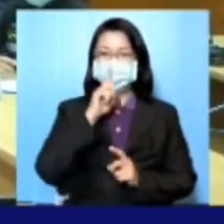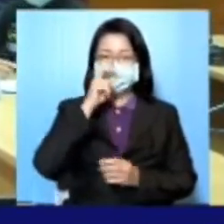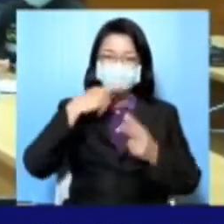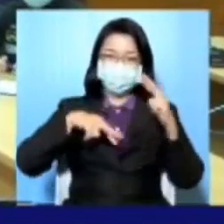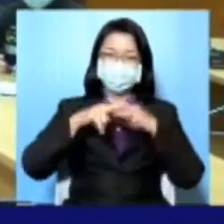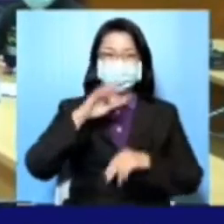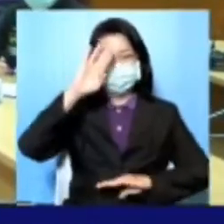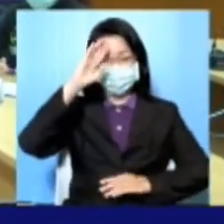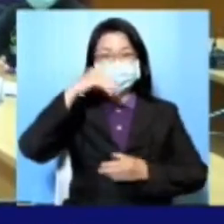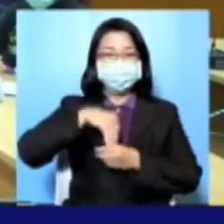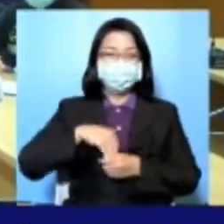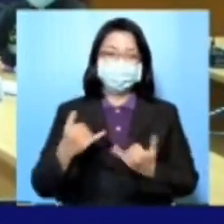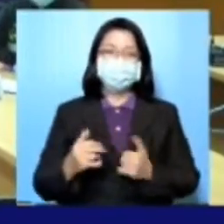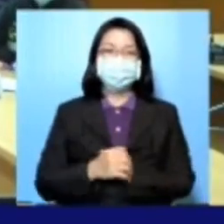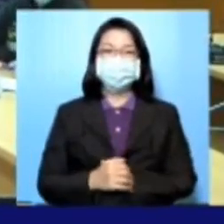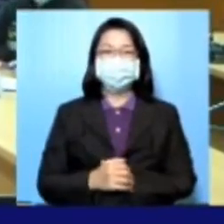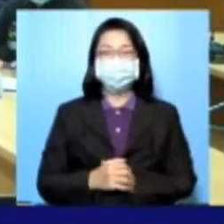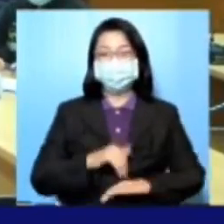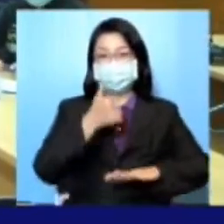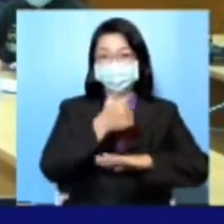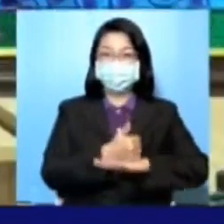ปีที่มีโรคเรื้อรังครับ